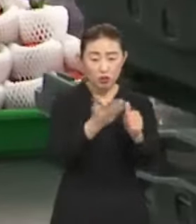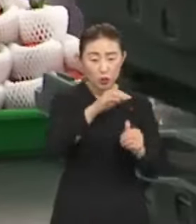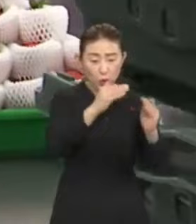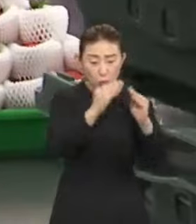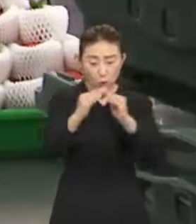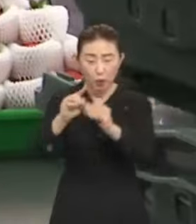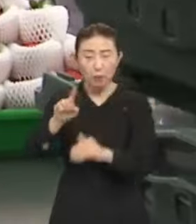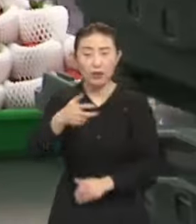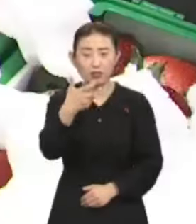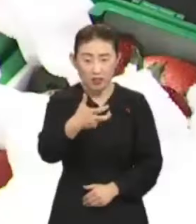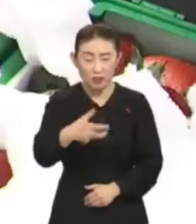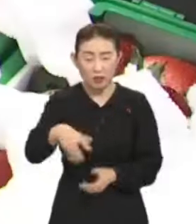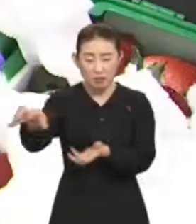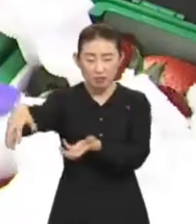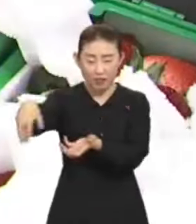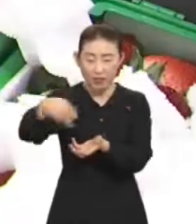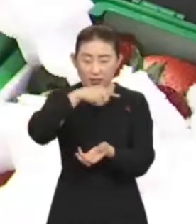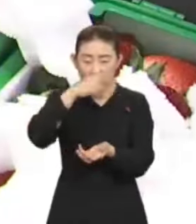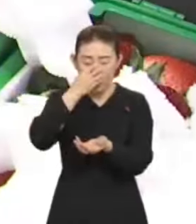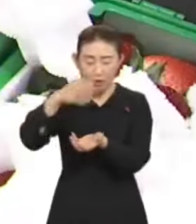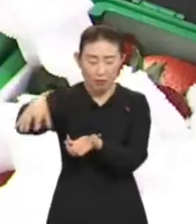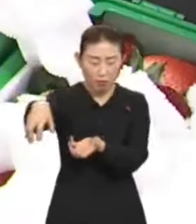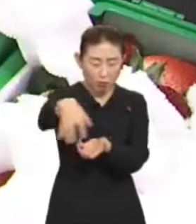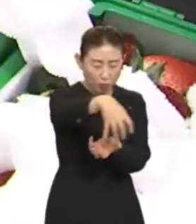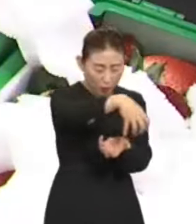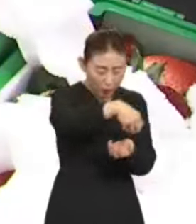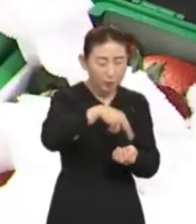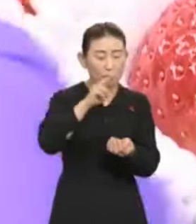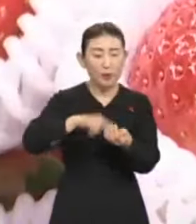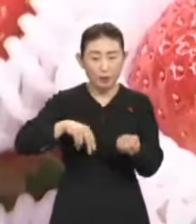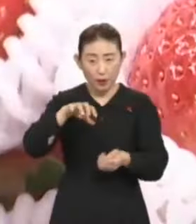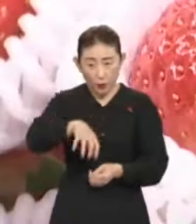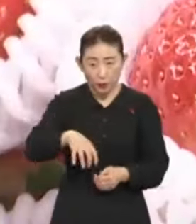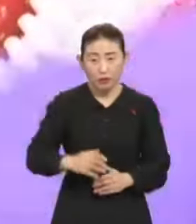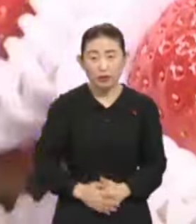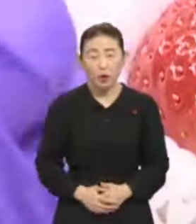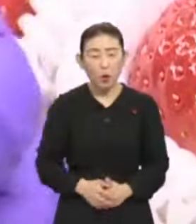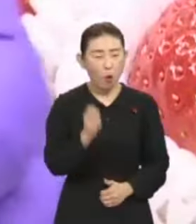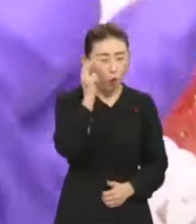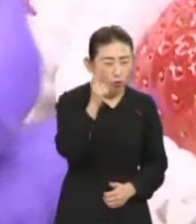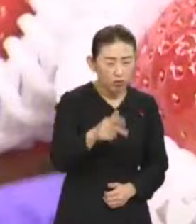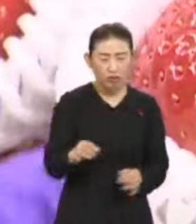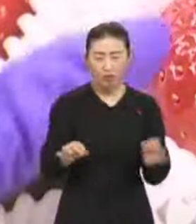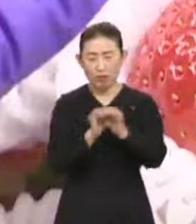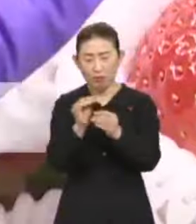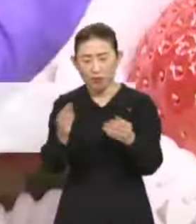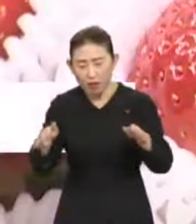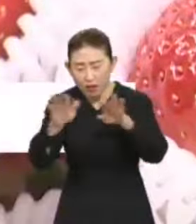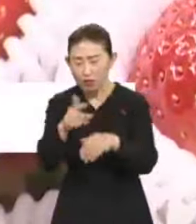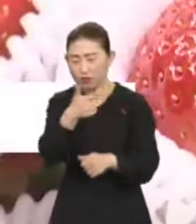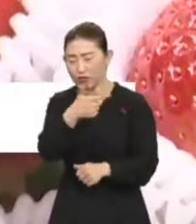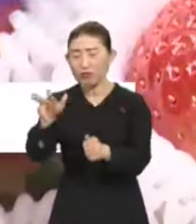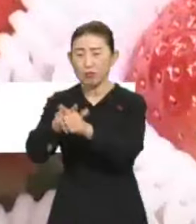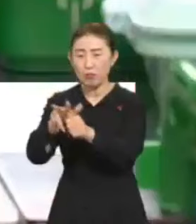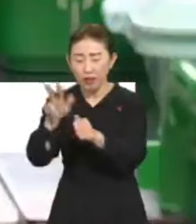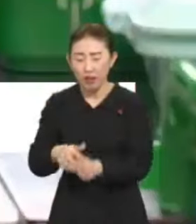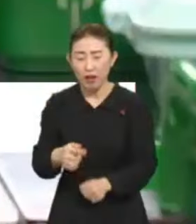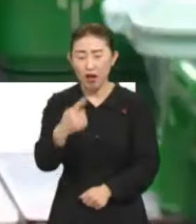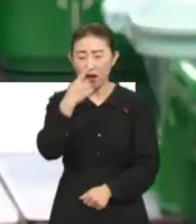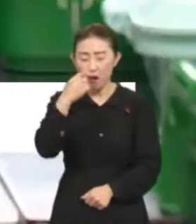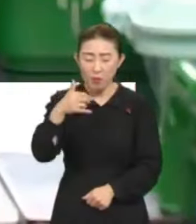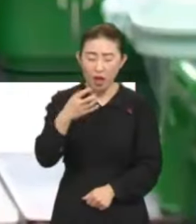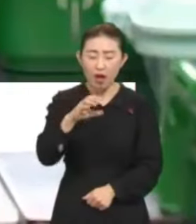농가에서 들여온 딸기를 선별해 유통시키는 농업법인. 국내외 호텔과 백화점, 대형마트, 커피